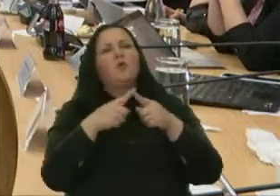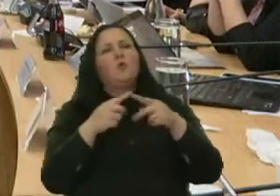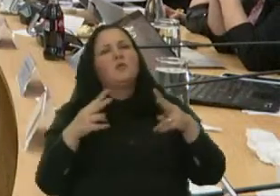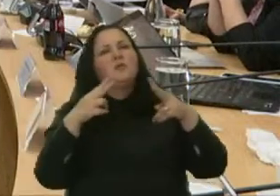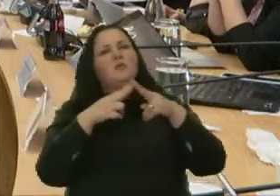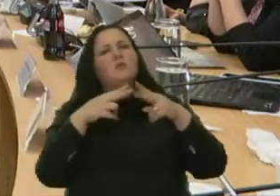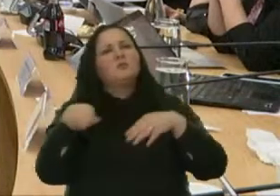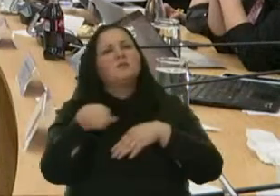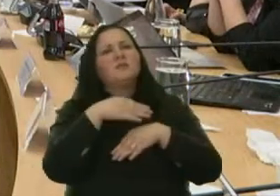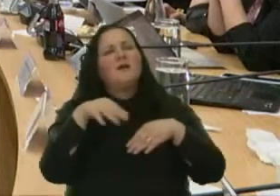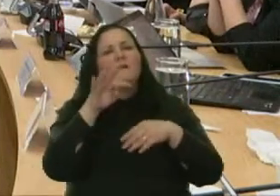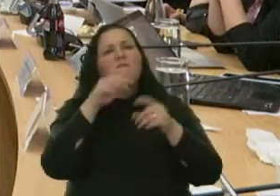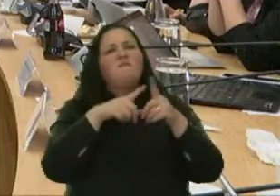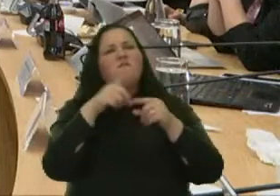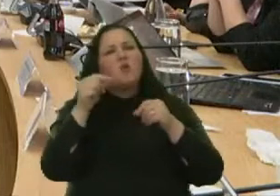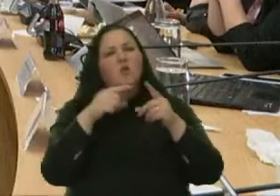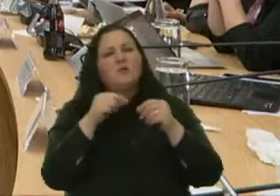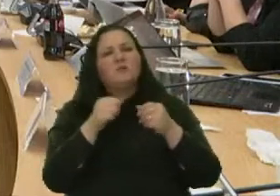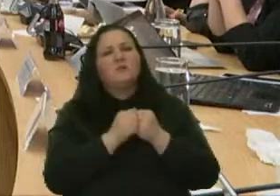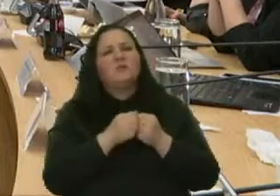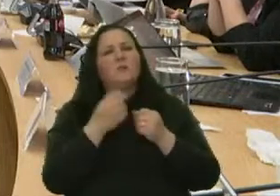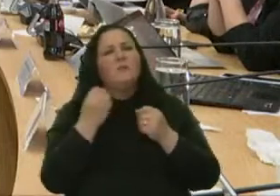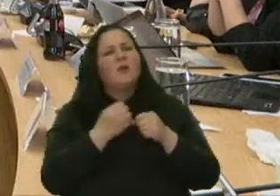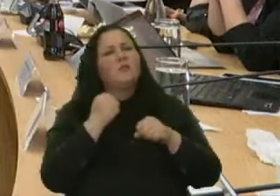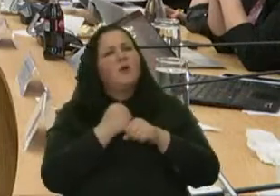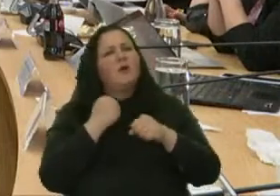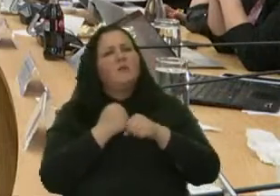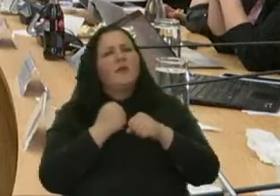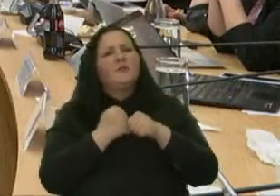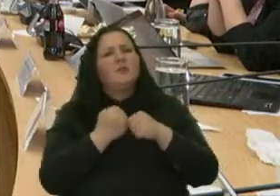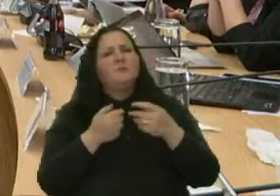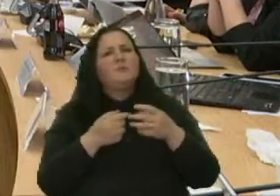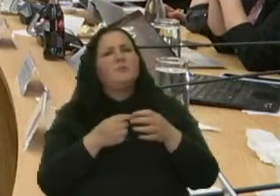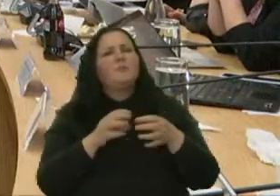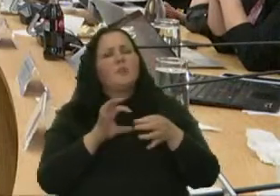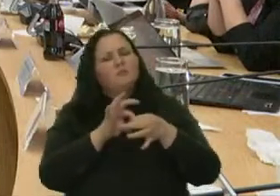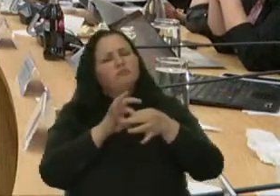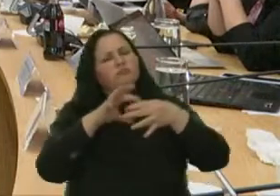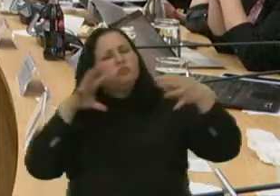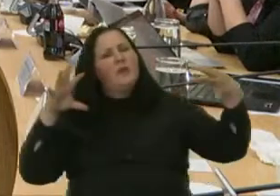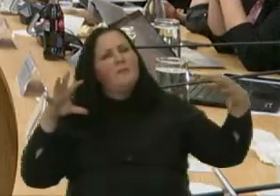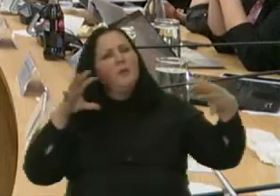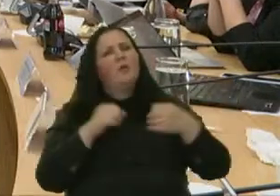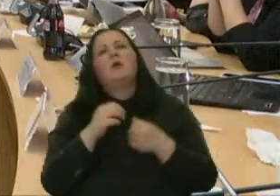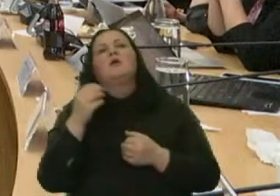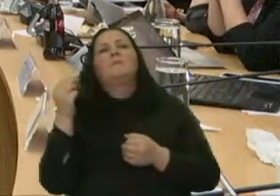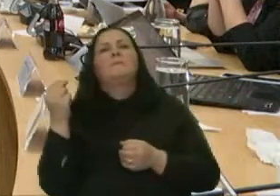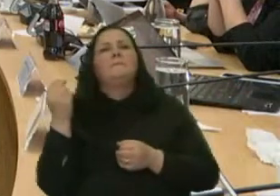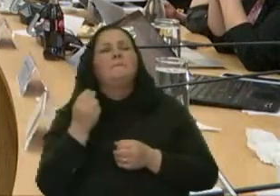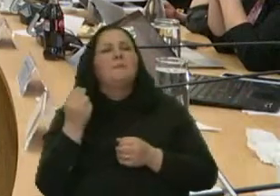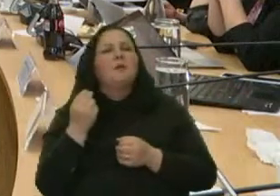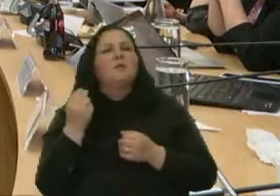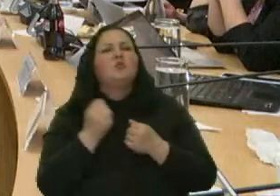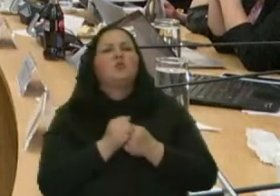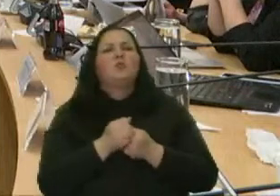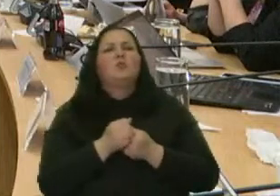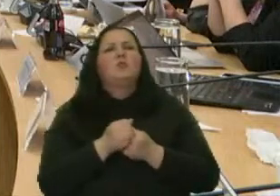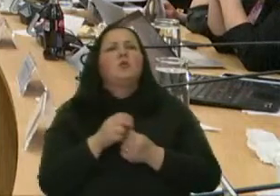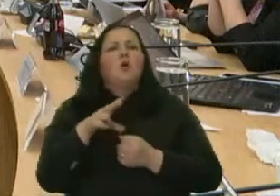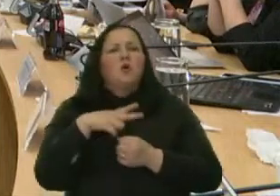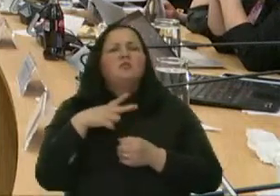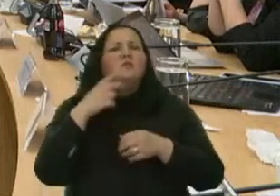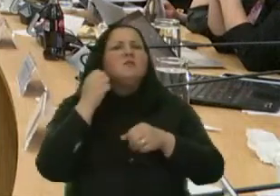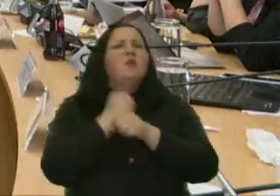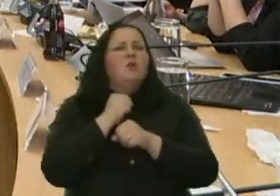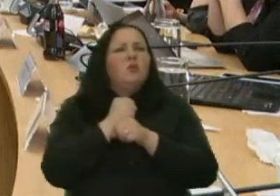frunzișului pentru a debloca aceasta a crea un colar de mobilitate în Mănăștur în special profitând de faptul că vor fi Oricum